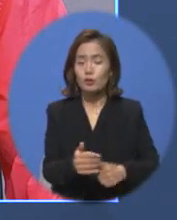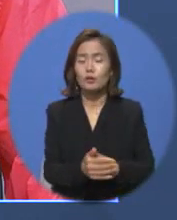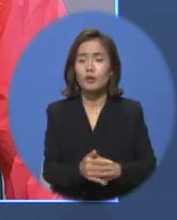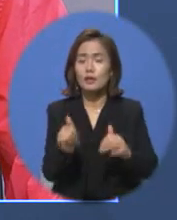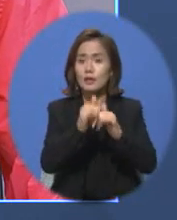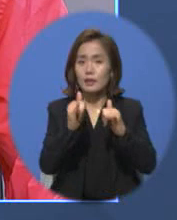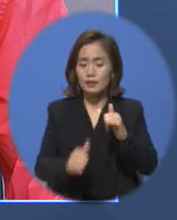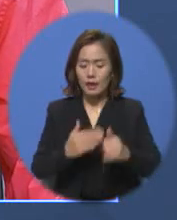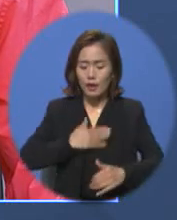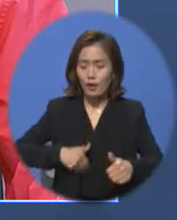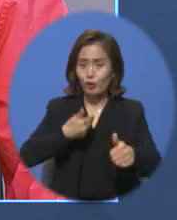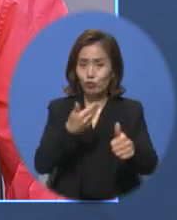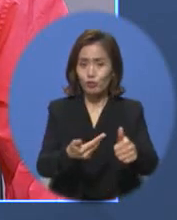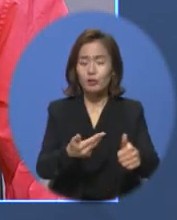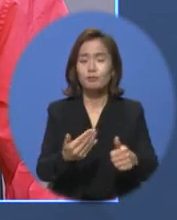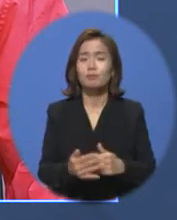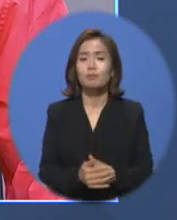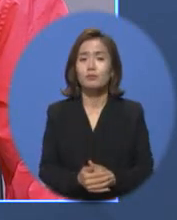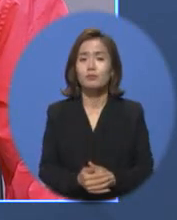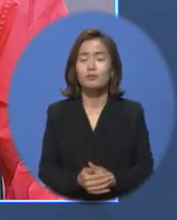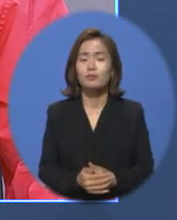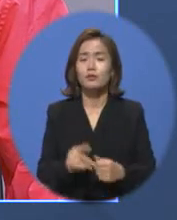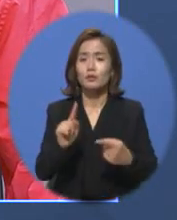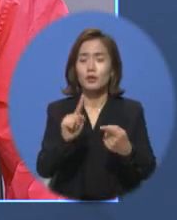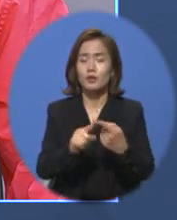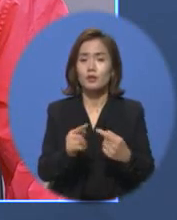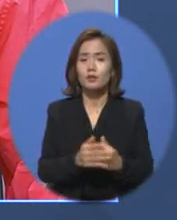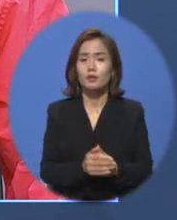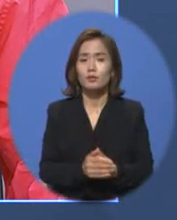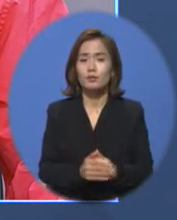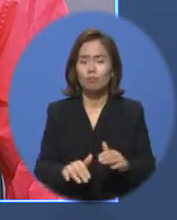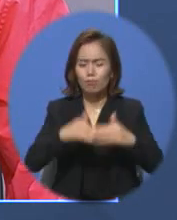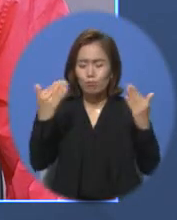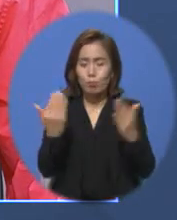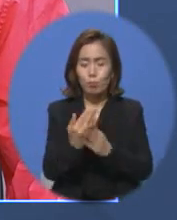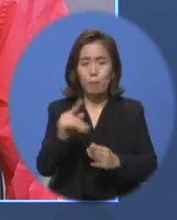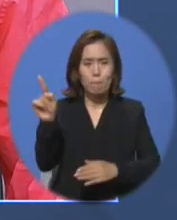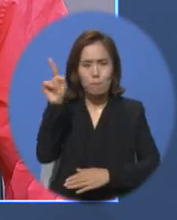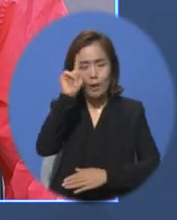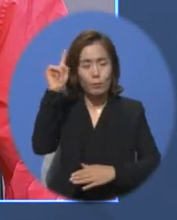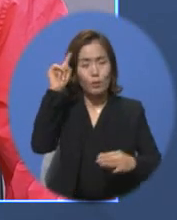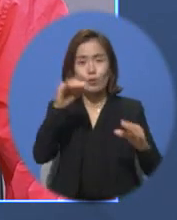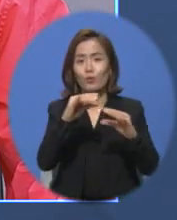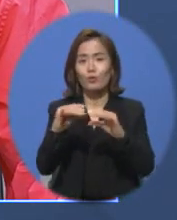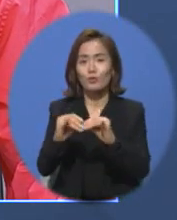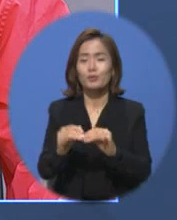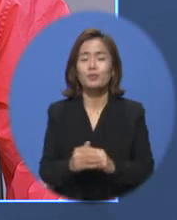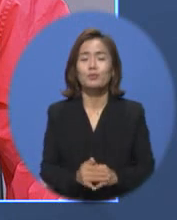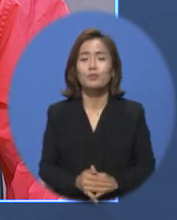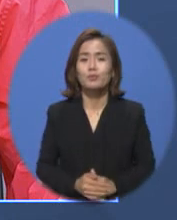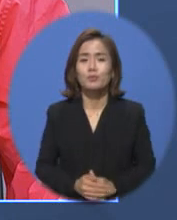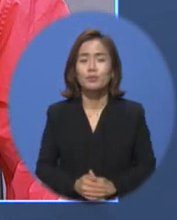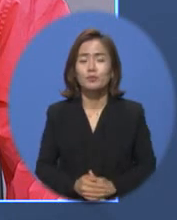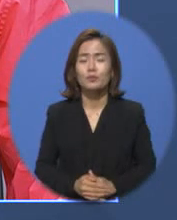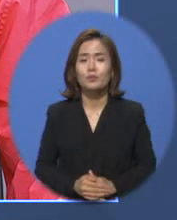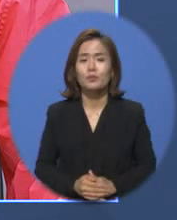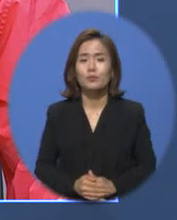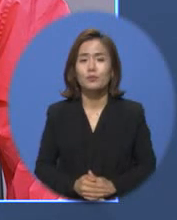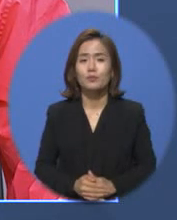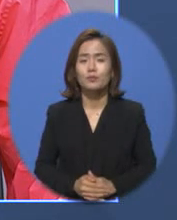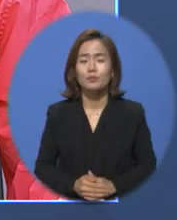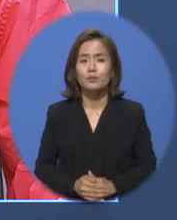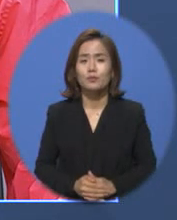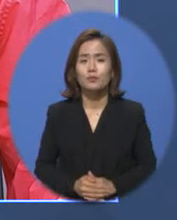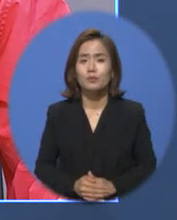를후손들에게전해야합니다 .저도전적으로동의합니다. 참고로,저는다음과같은의견도